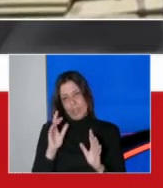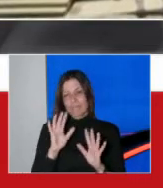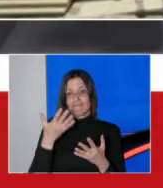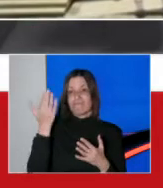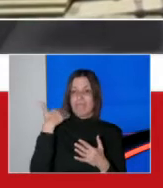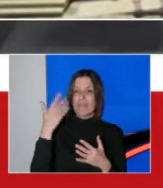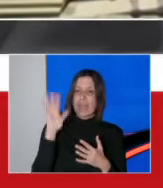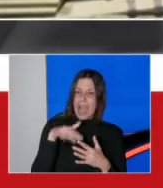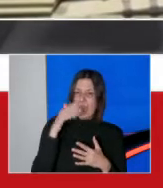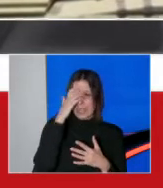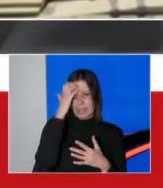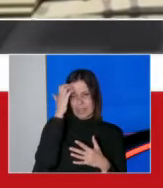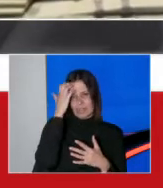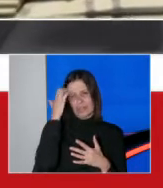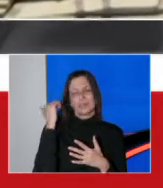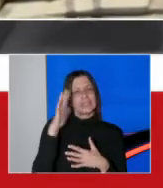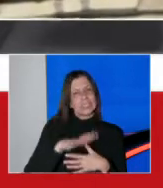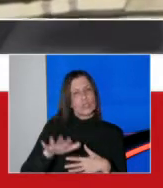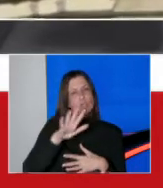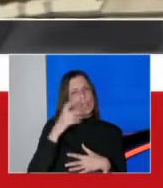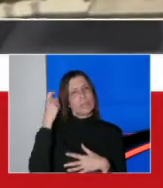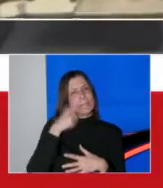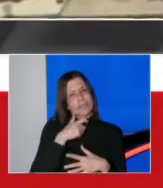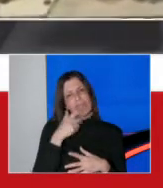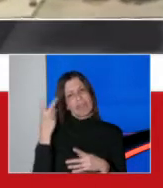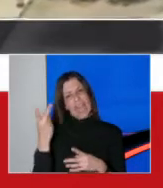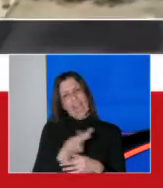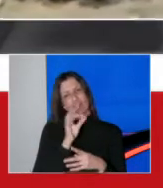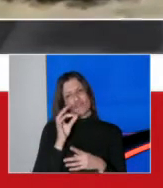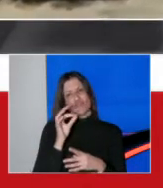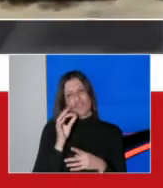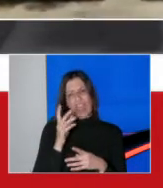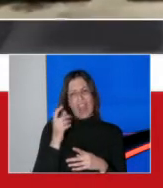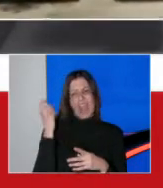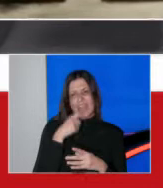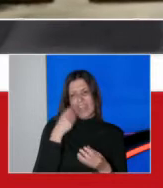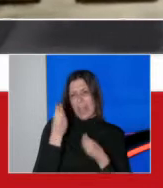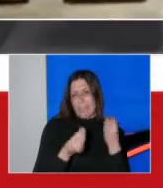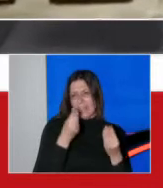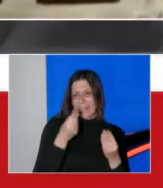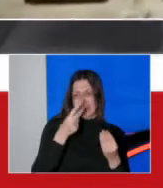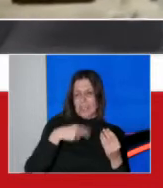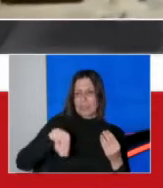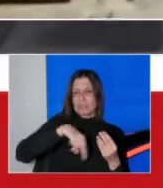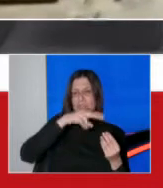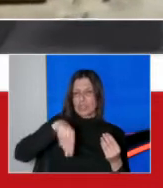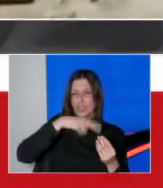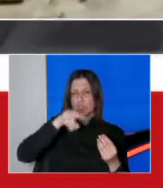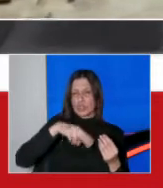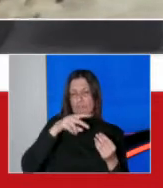היה לנו זירות פשע קלאסי של עברייני מין שמסתובבים ברחובות, אז הם היום